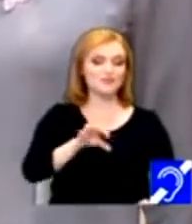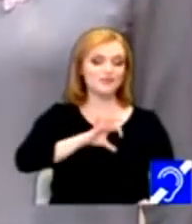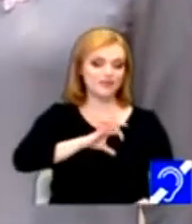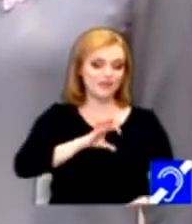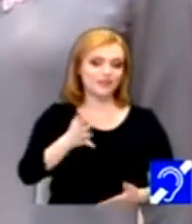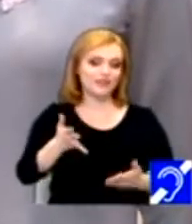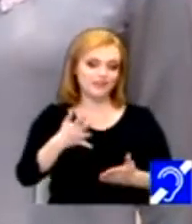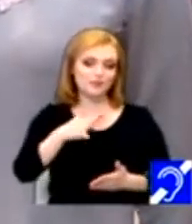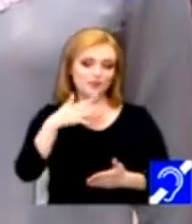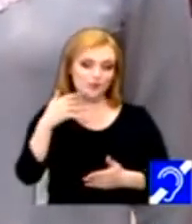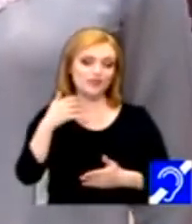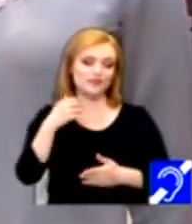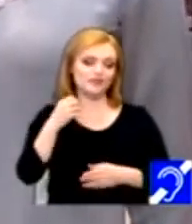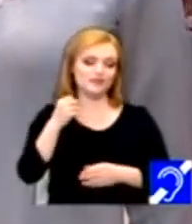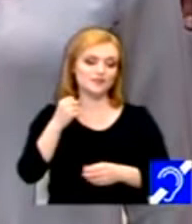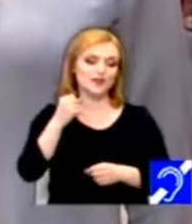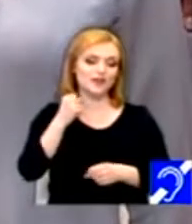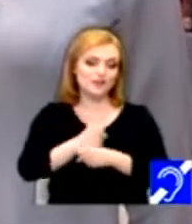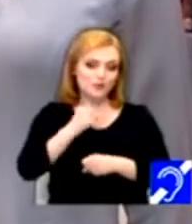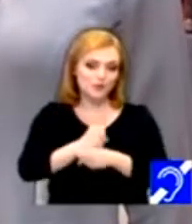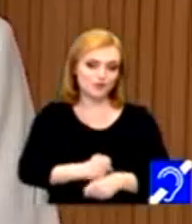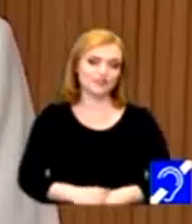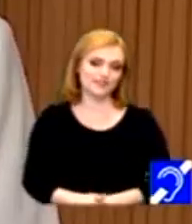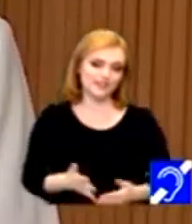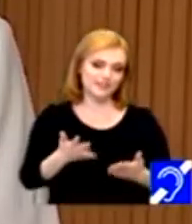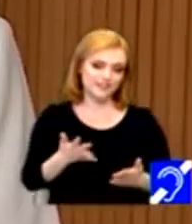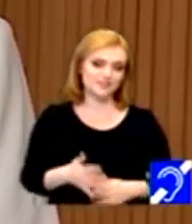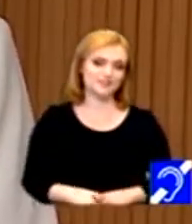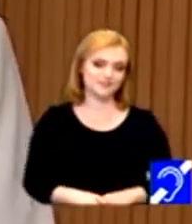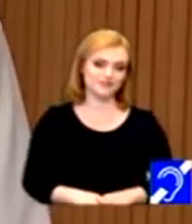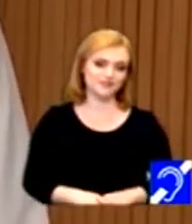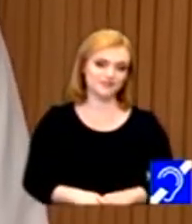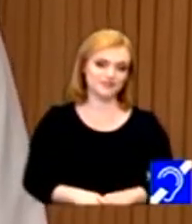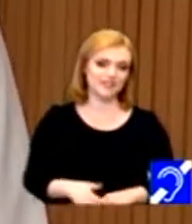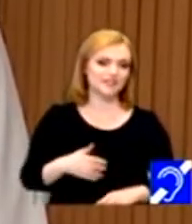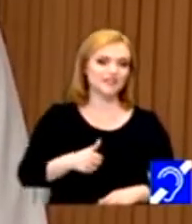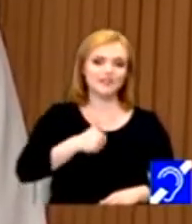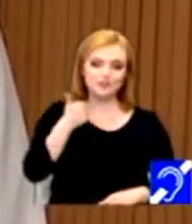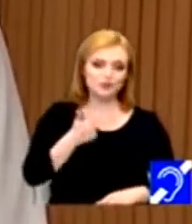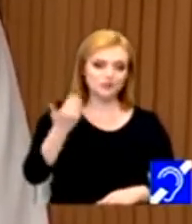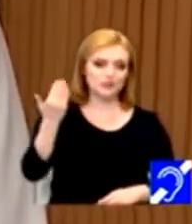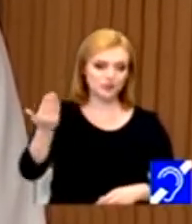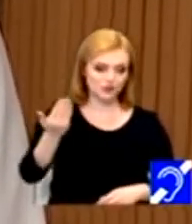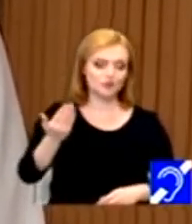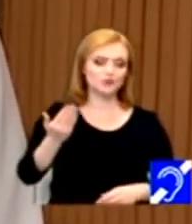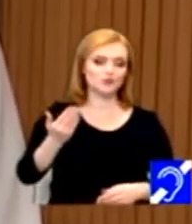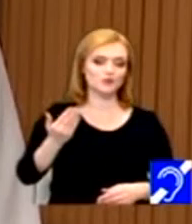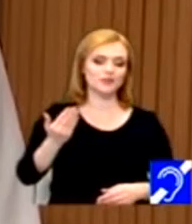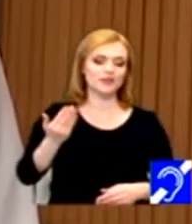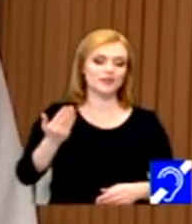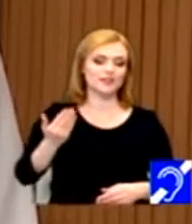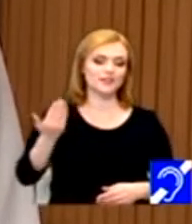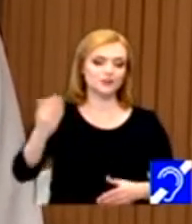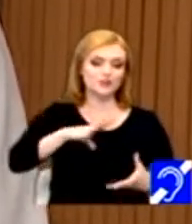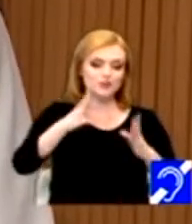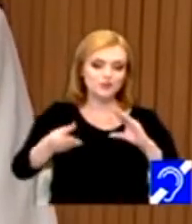tinerei. Sunt mândră pentru succesele ei. Este o elevă deosebită, are capacități enorme